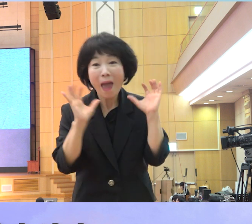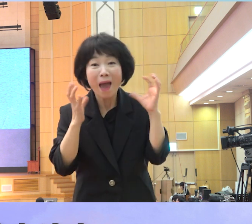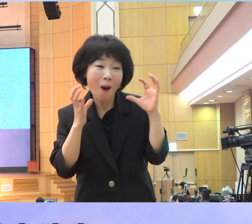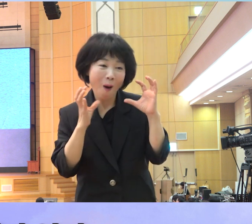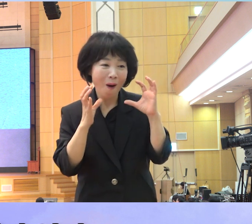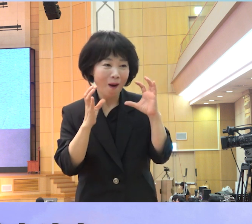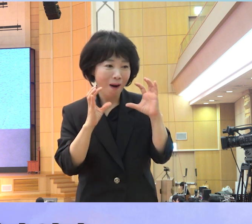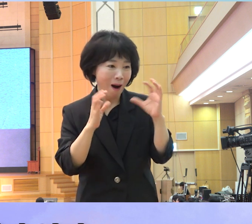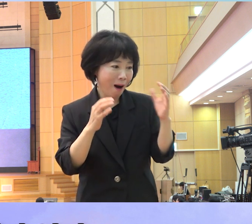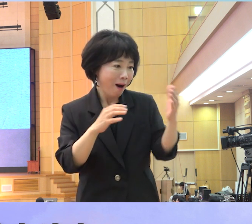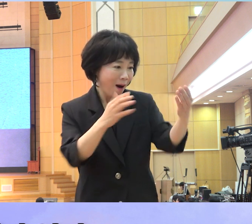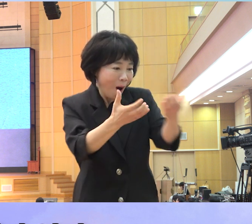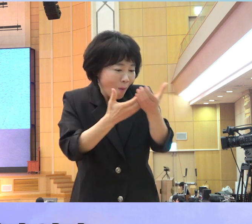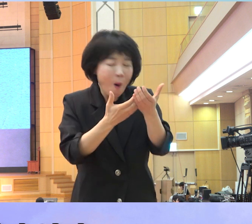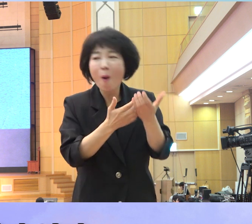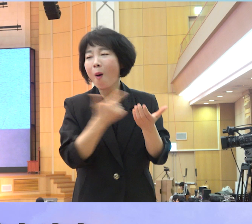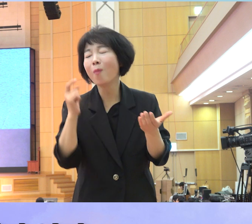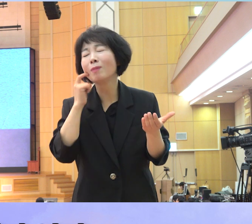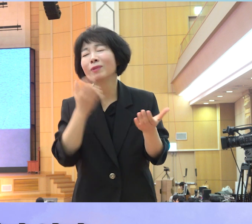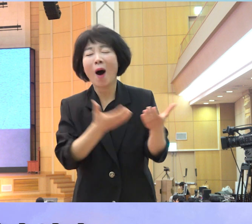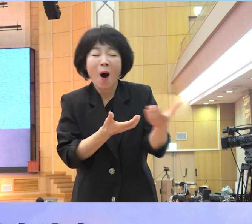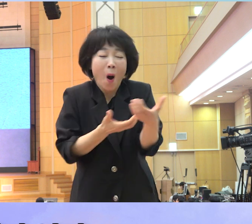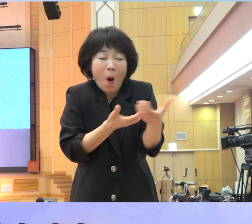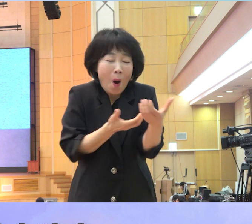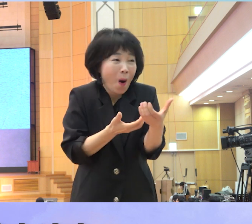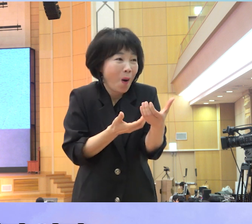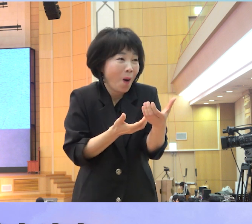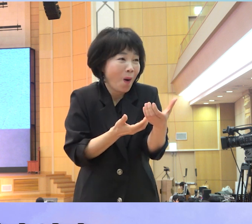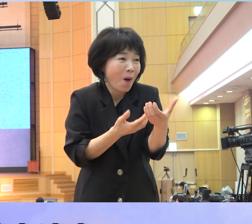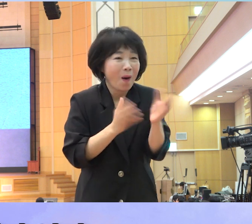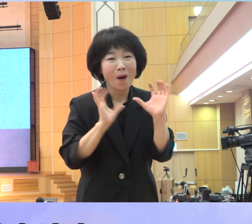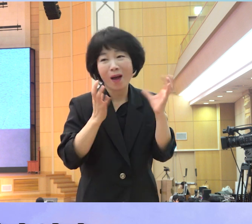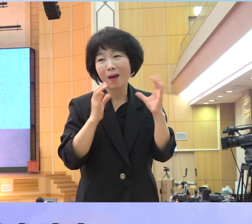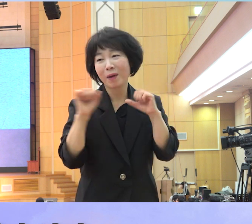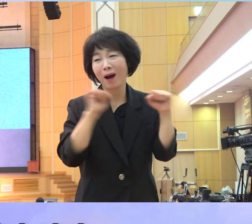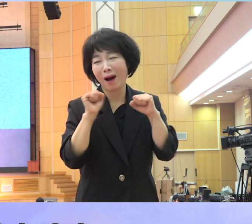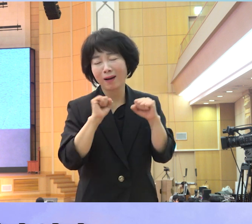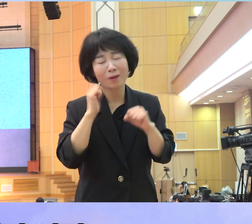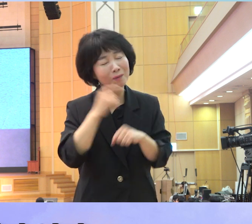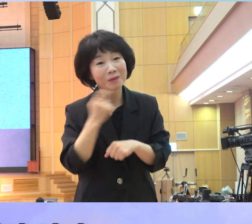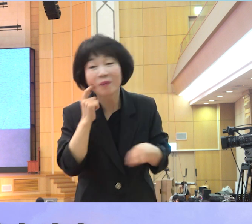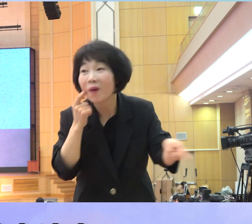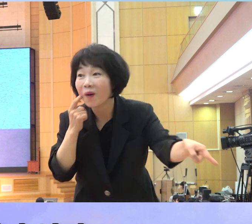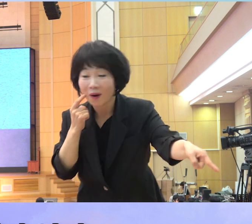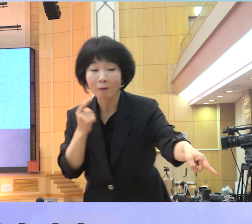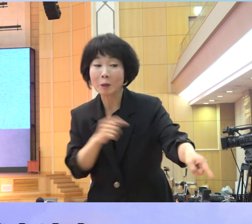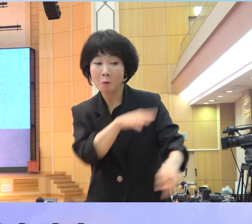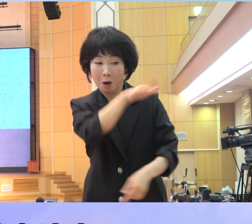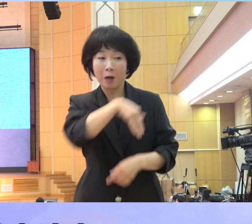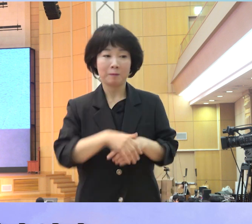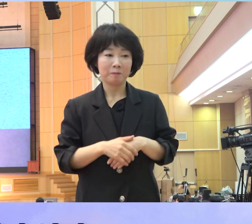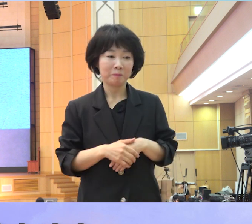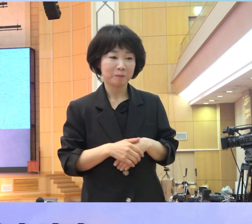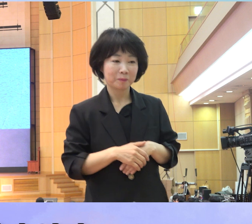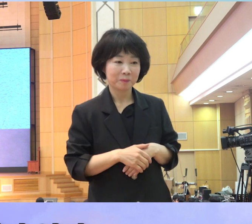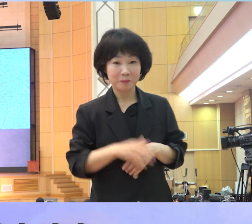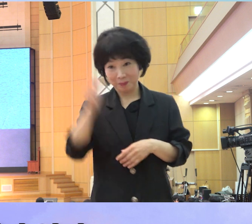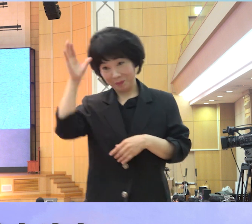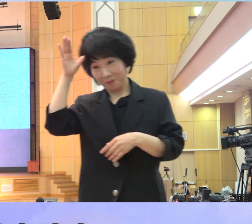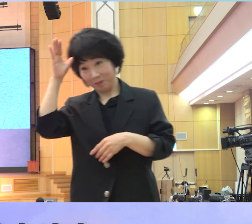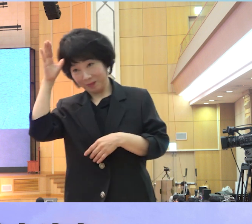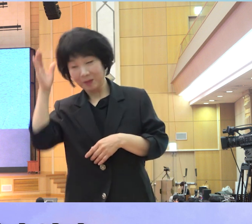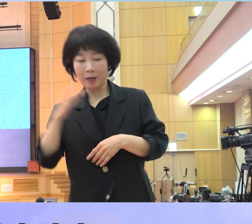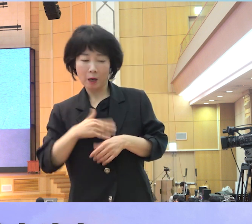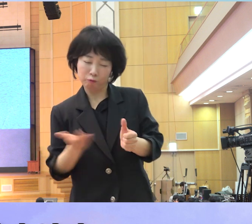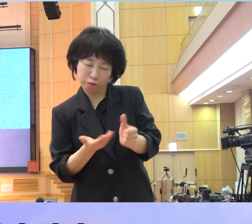권사님이 주셔가지고 잠시 키웠던 적이 있거든요. 그 강아지를 훈련할 때 찍은 영상이 있어요. 그걸 제가